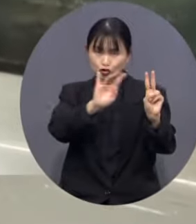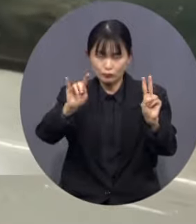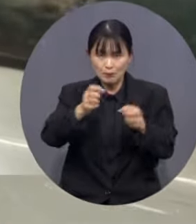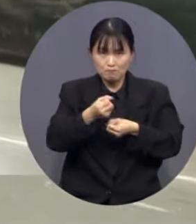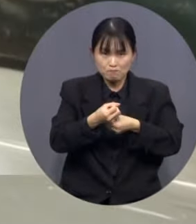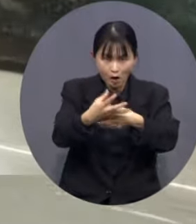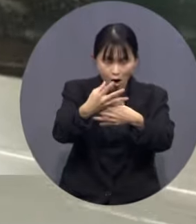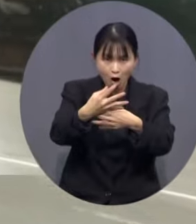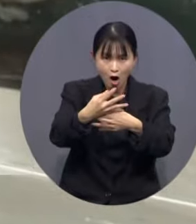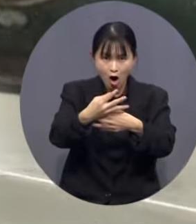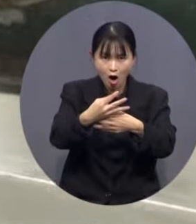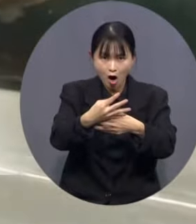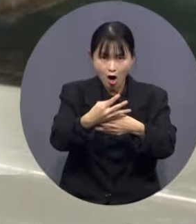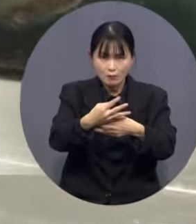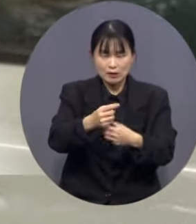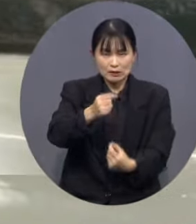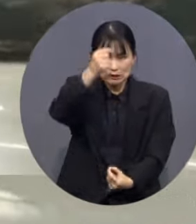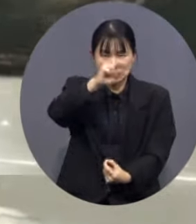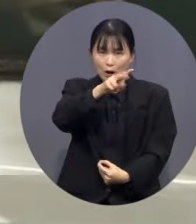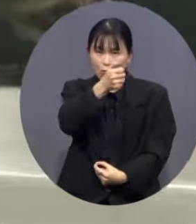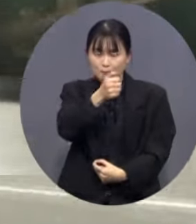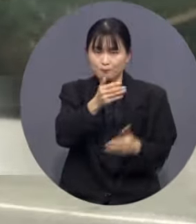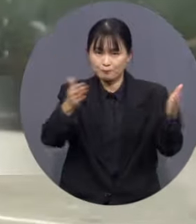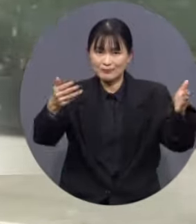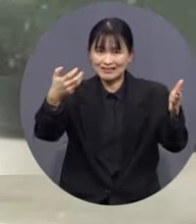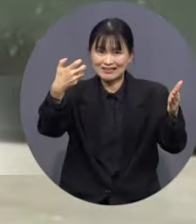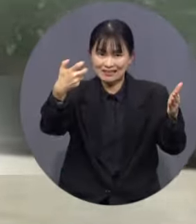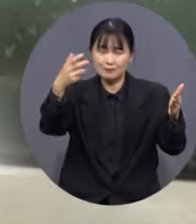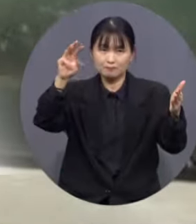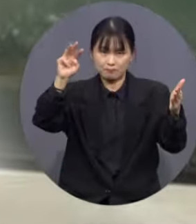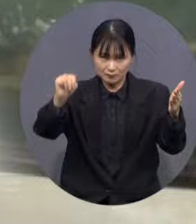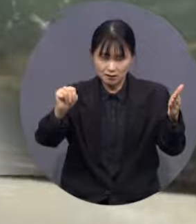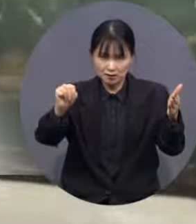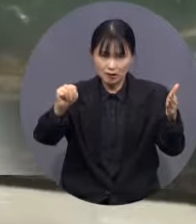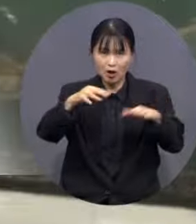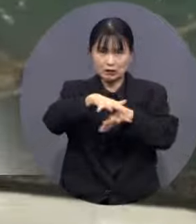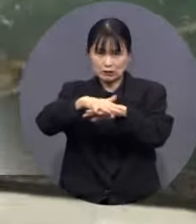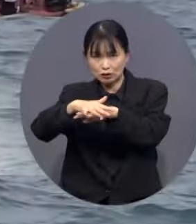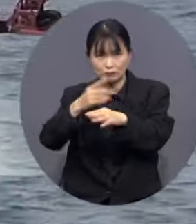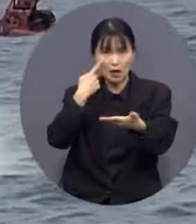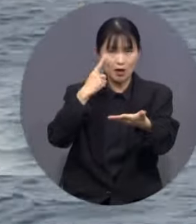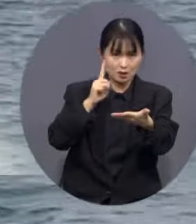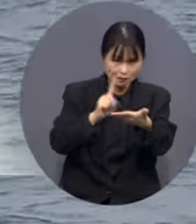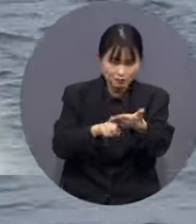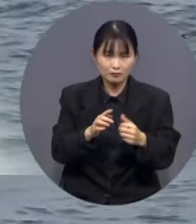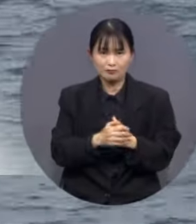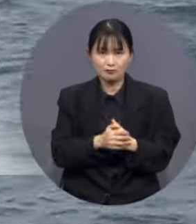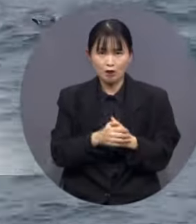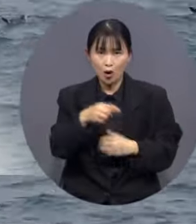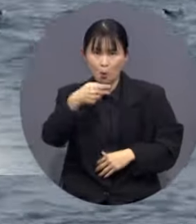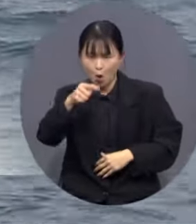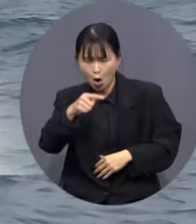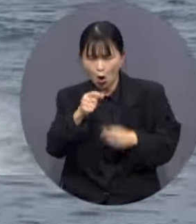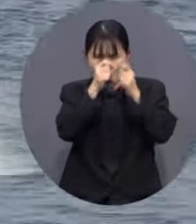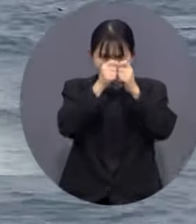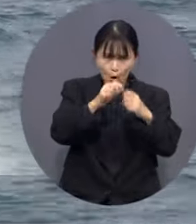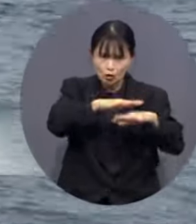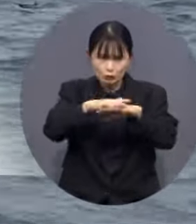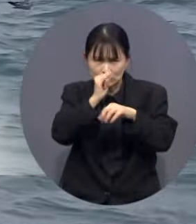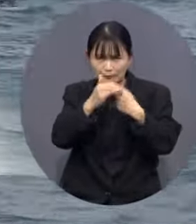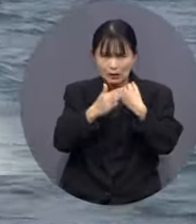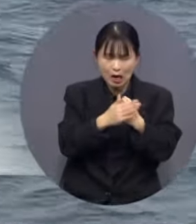250m, 폭 70m짜리 대형 범장망 어구가 발견됐습니다. 범장망은 촘촘한 그물로